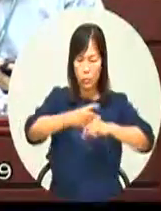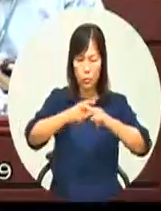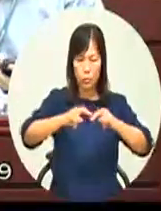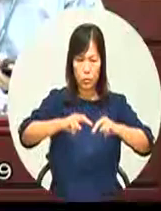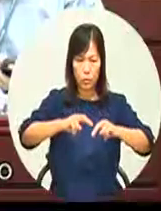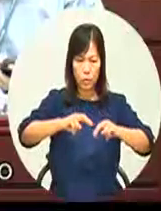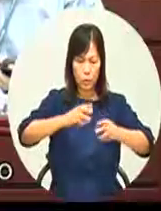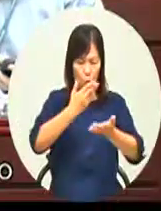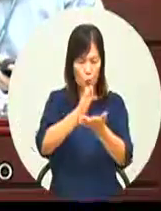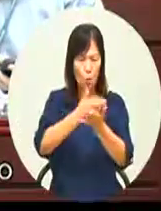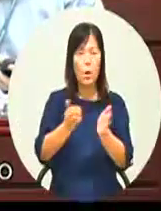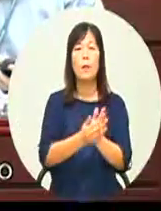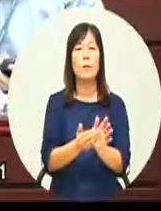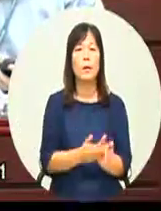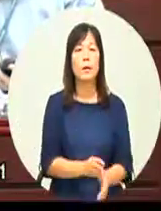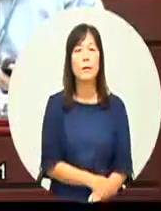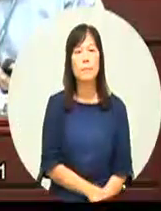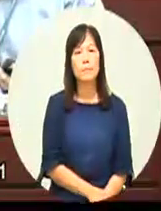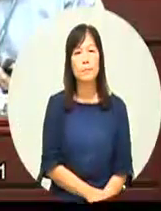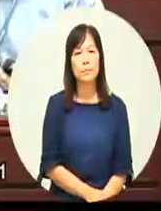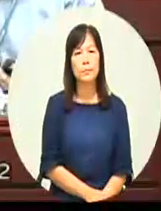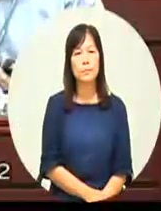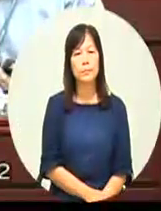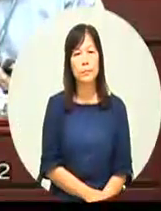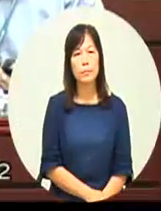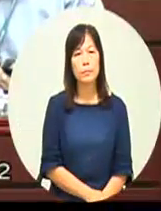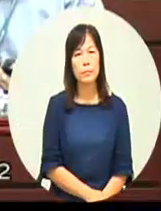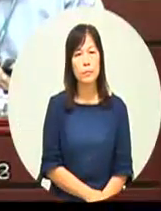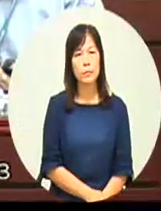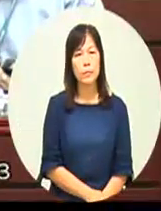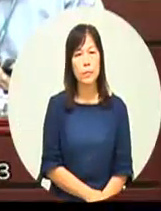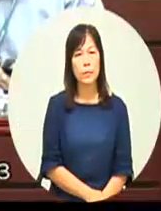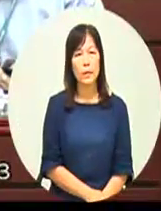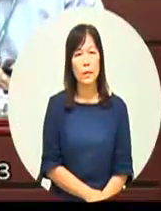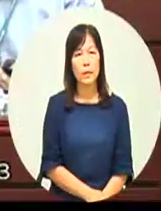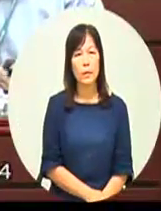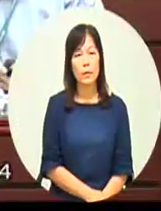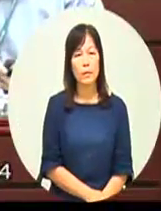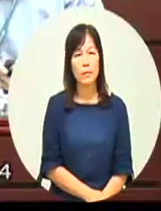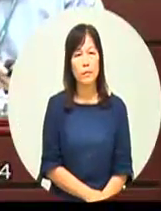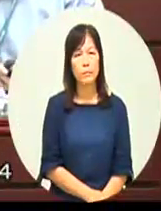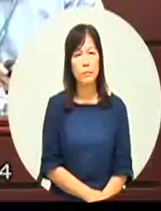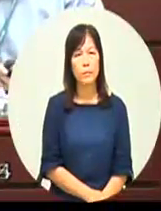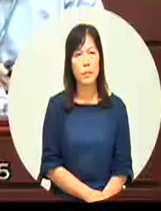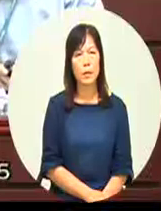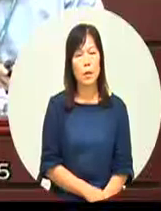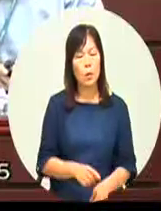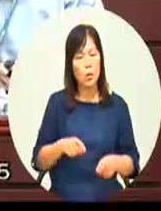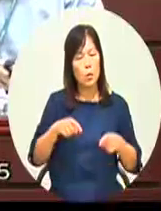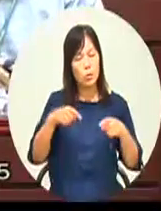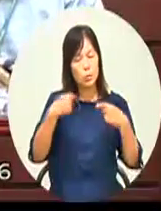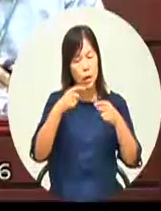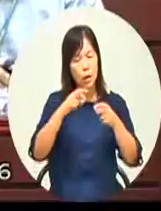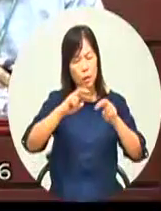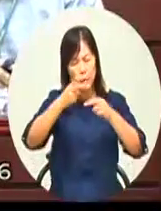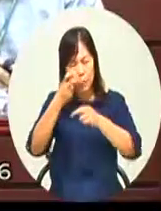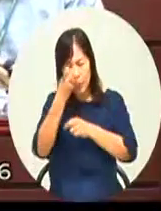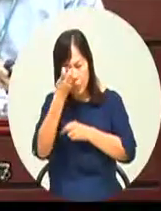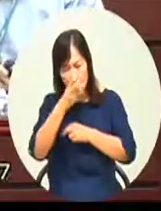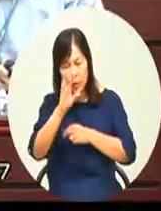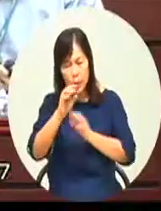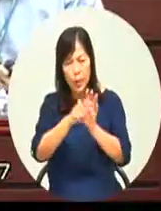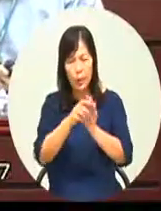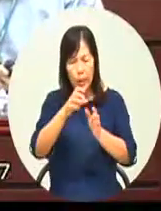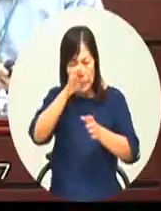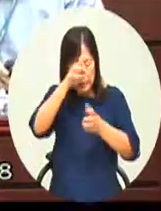个问题给克服掉了。那至于说有没有经常的维护，我们也特别重视这个审计